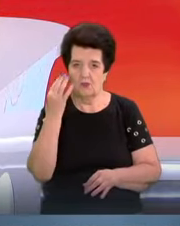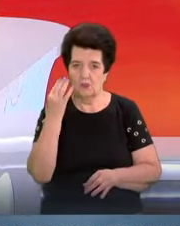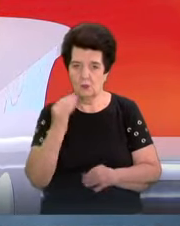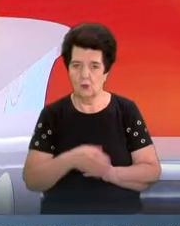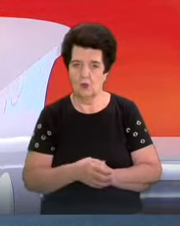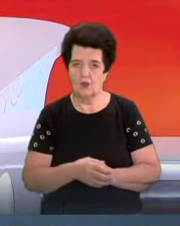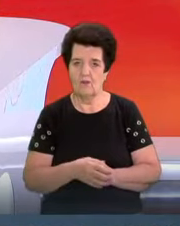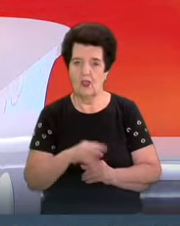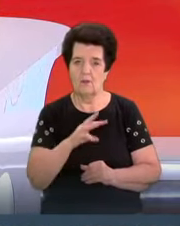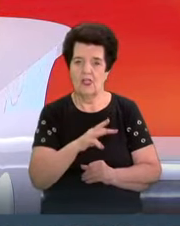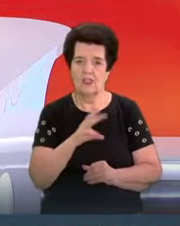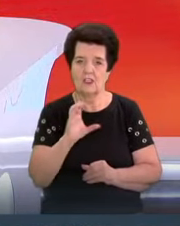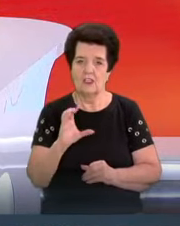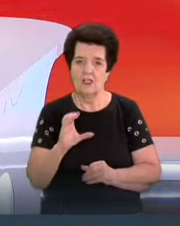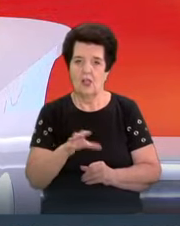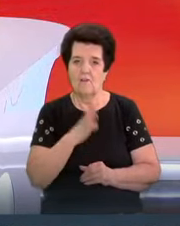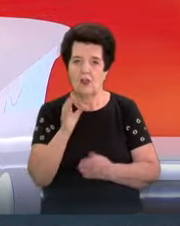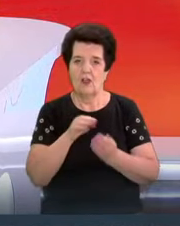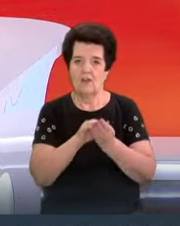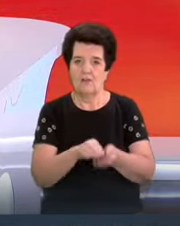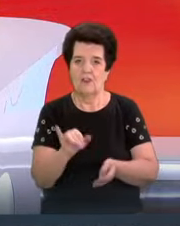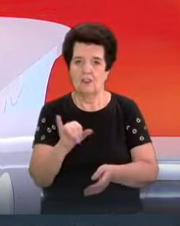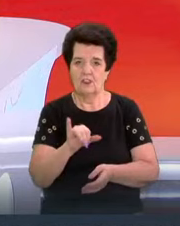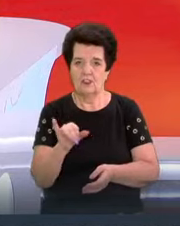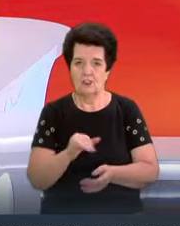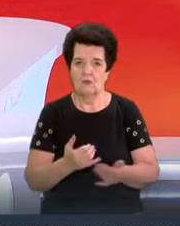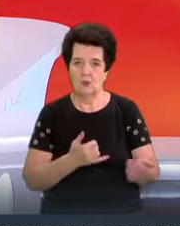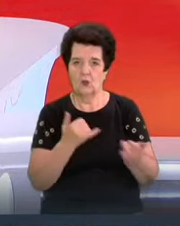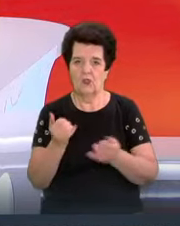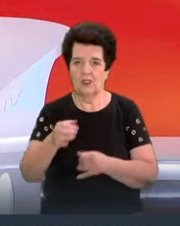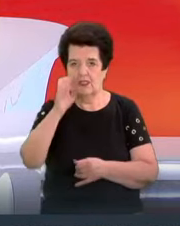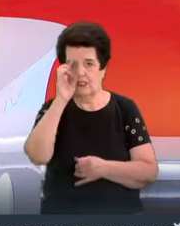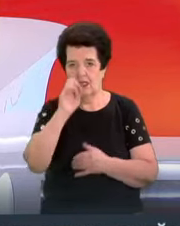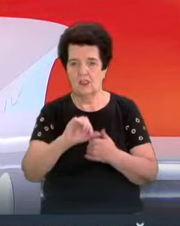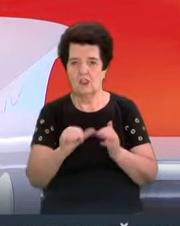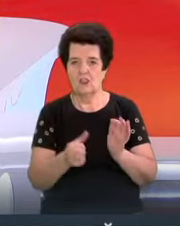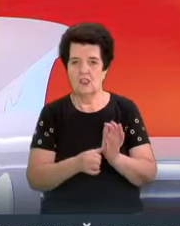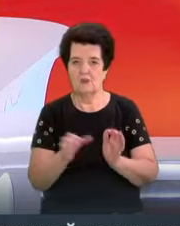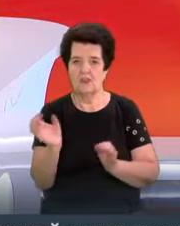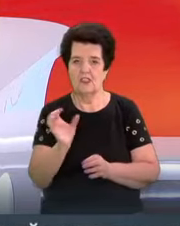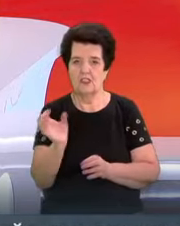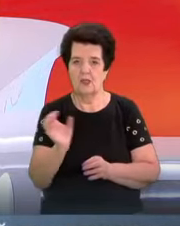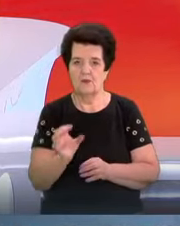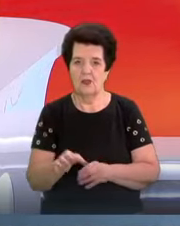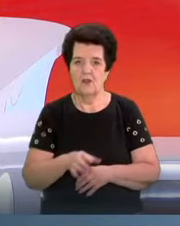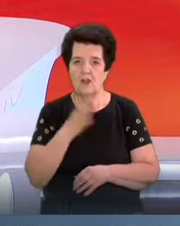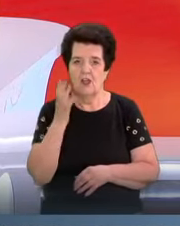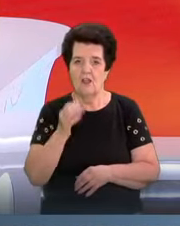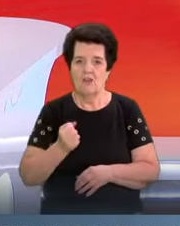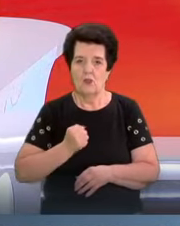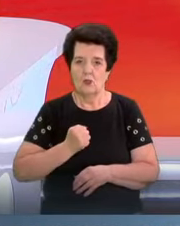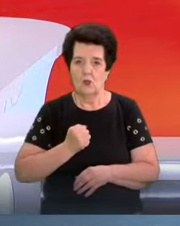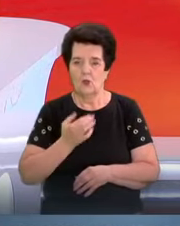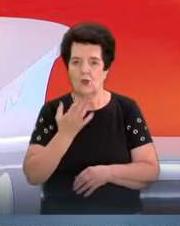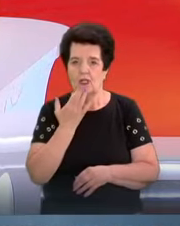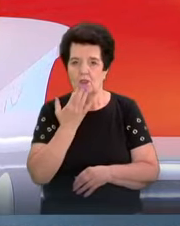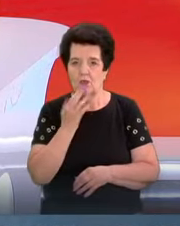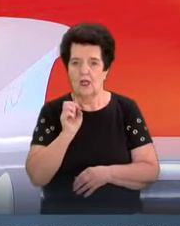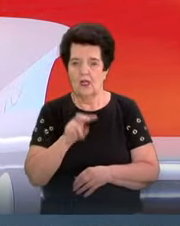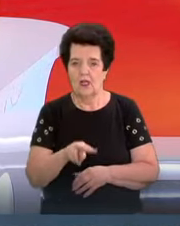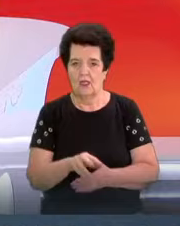Moldova. Mircea Snegur va fi înmormântat sâmbătă cu onoruri de stat, 16 septembrie, va fi doliu național.